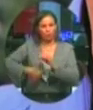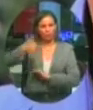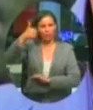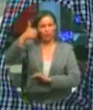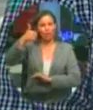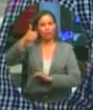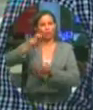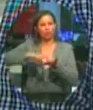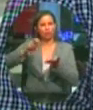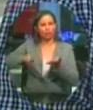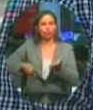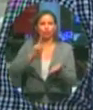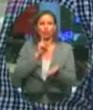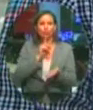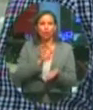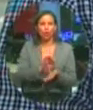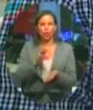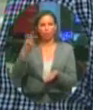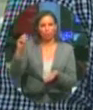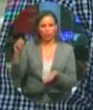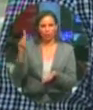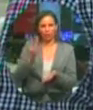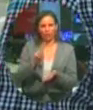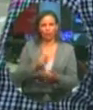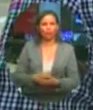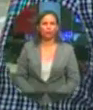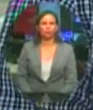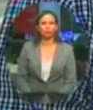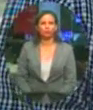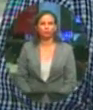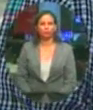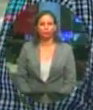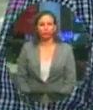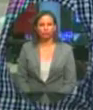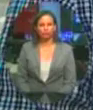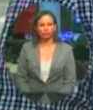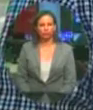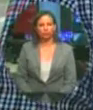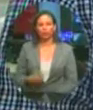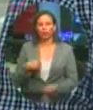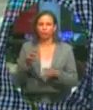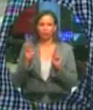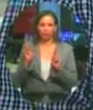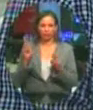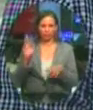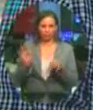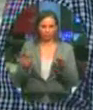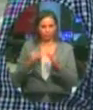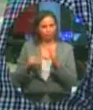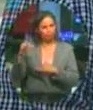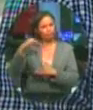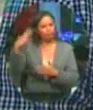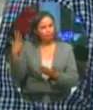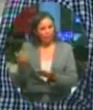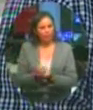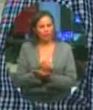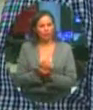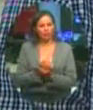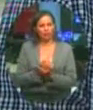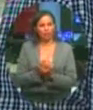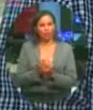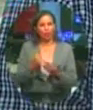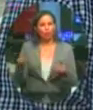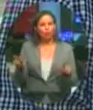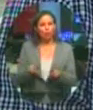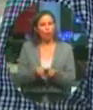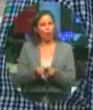מיכאל ויינטראוב. אני מקווה שבאמת הבג"ץ יעשה משהו, יקום כמבוגר אחראי ובאמת ייקח